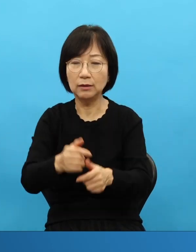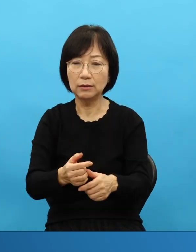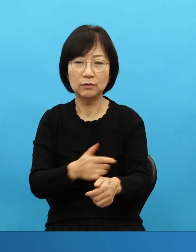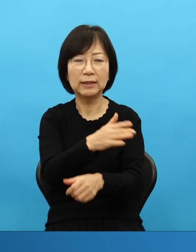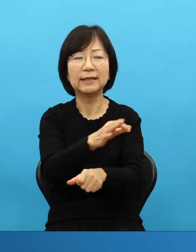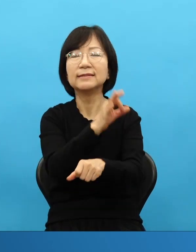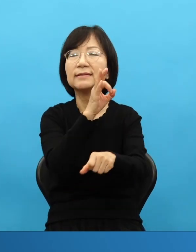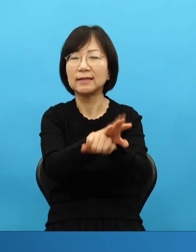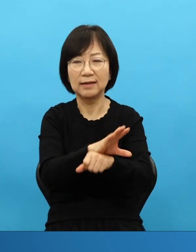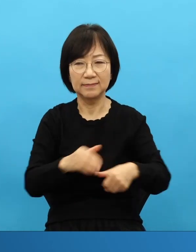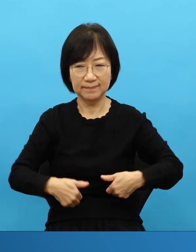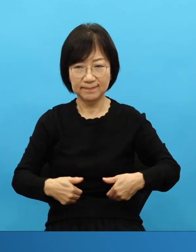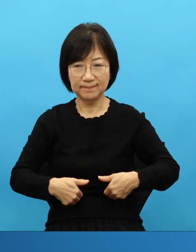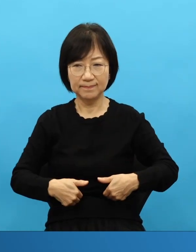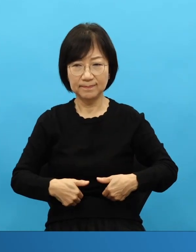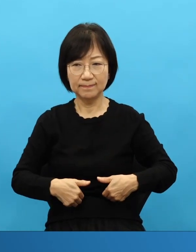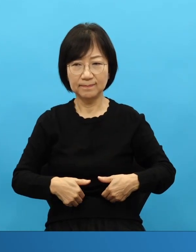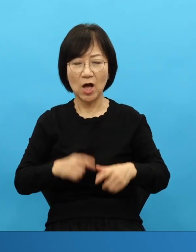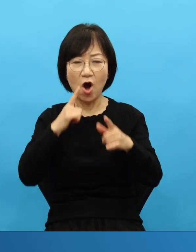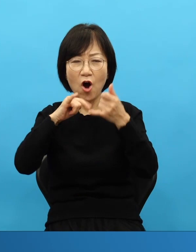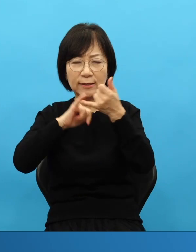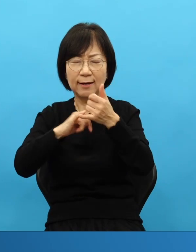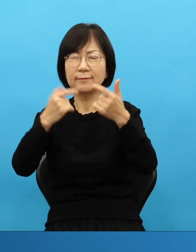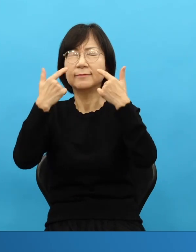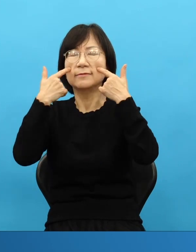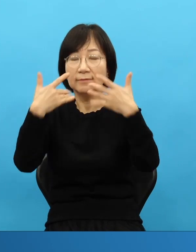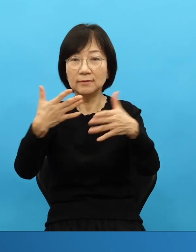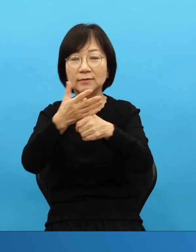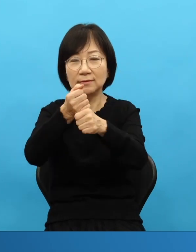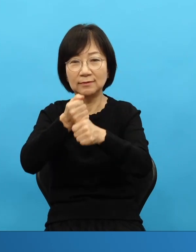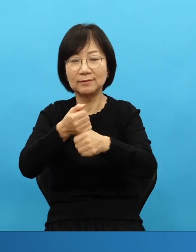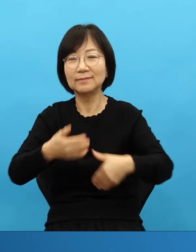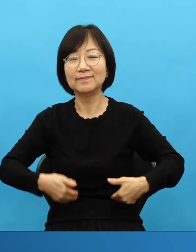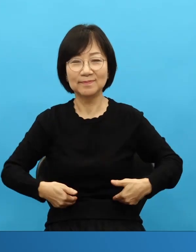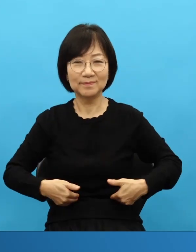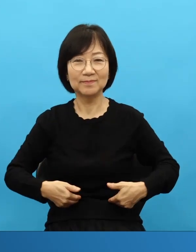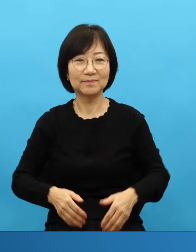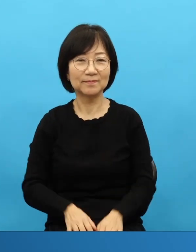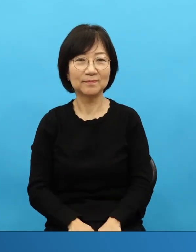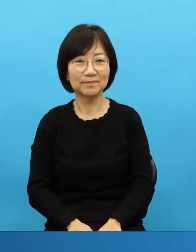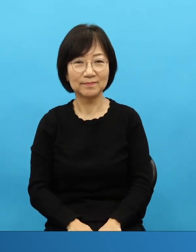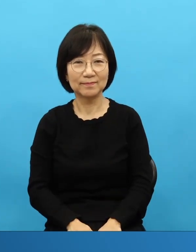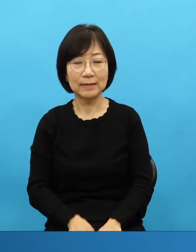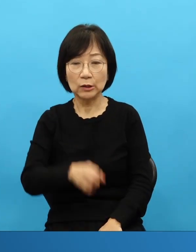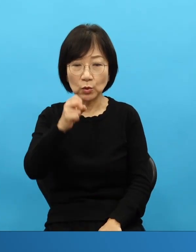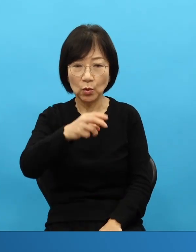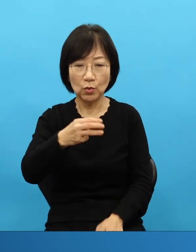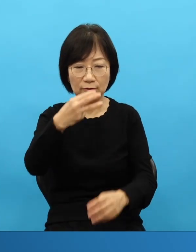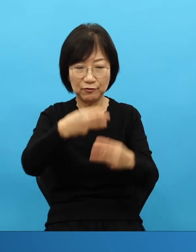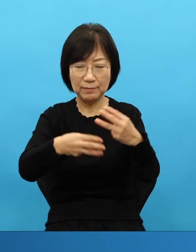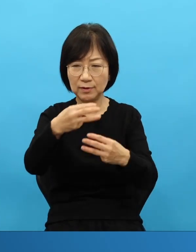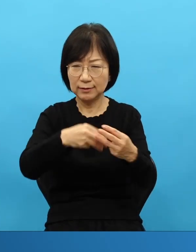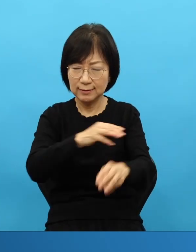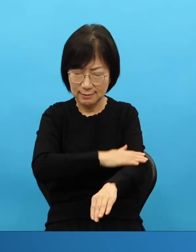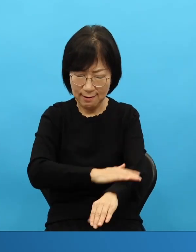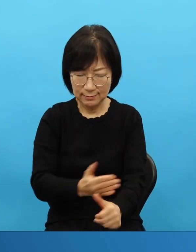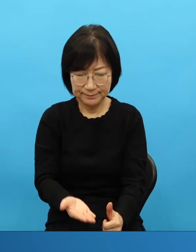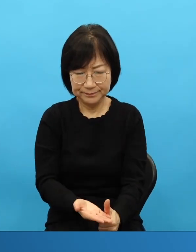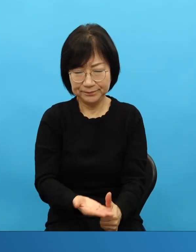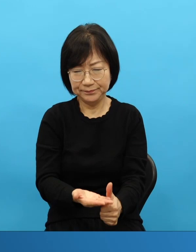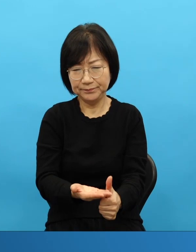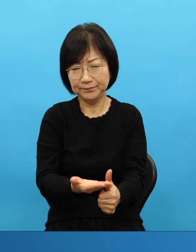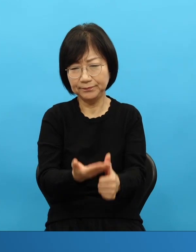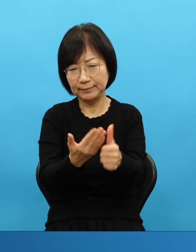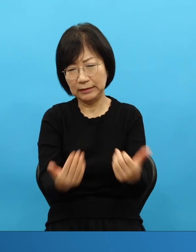언약이 정확해야 The 돼요. covenant has to be accurate. 그 이전에 이제 렘넌트 인물들 키워야 돼요. And prior to that, we need to raise our remnants, these